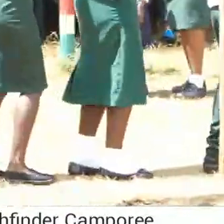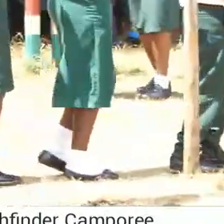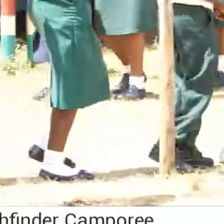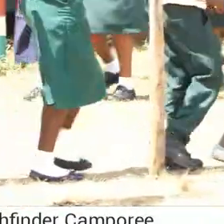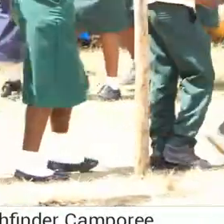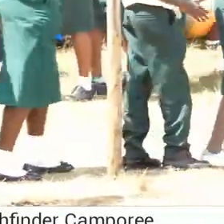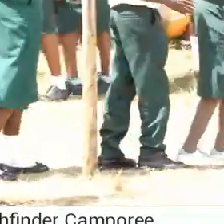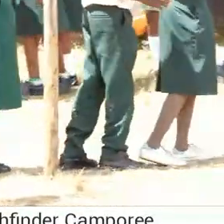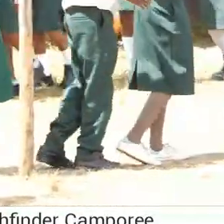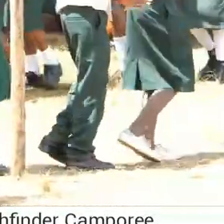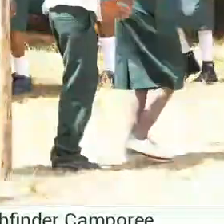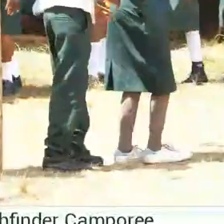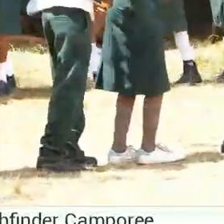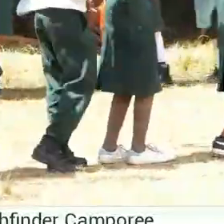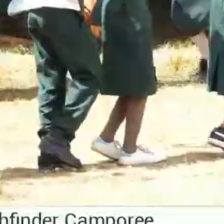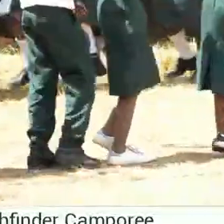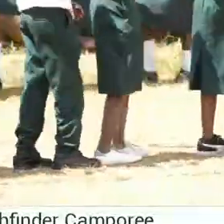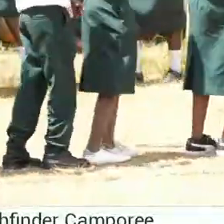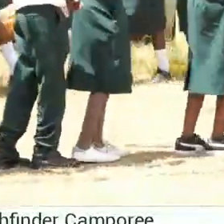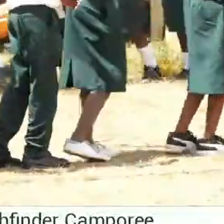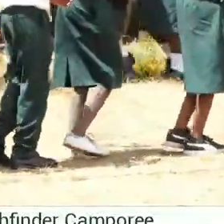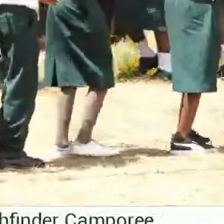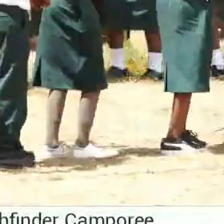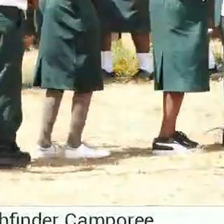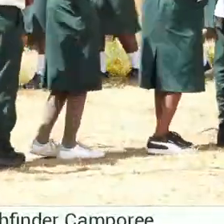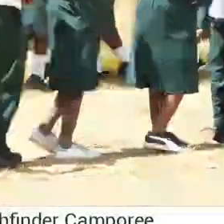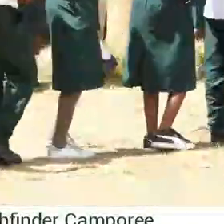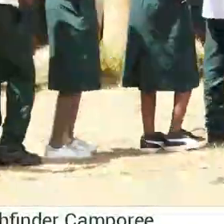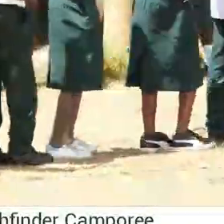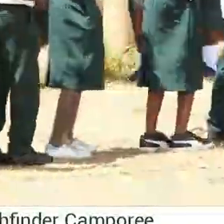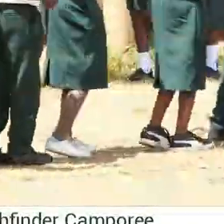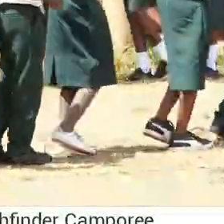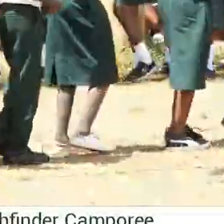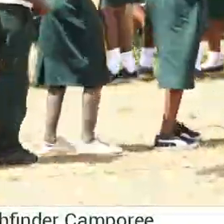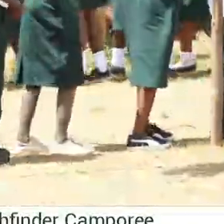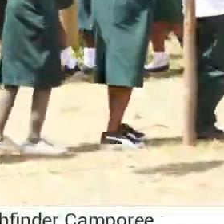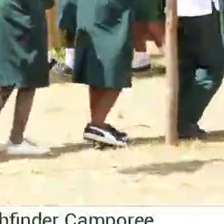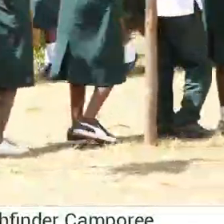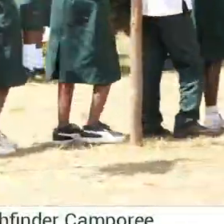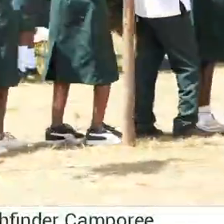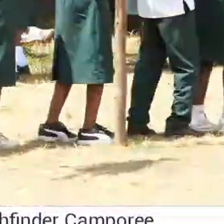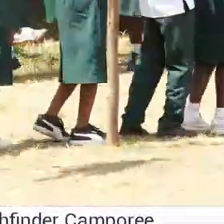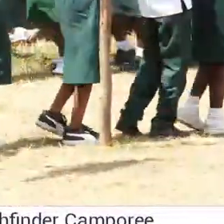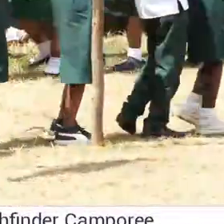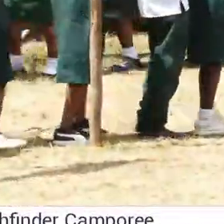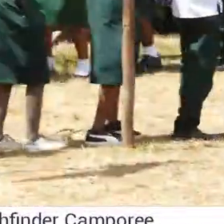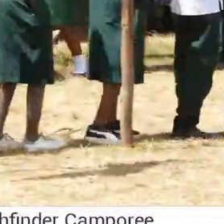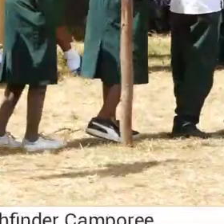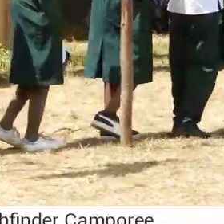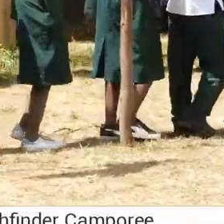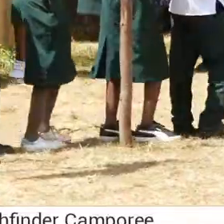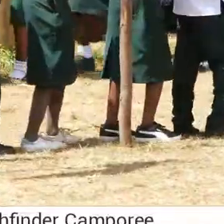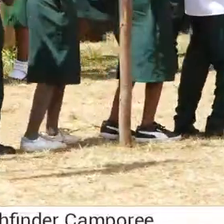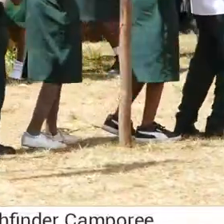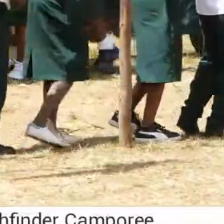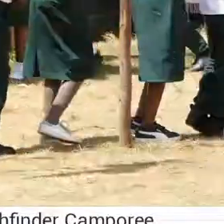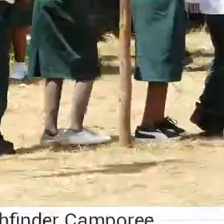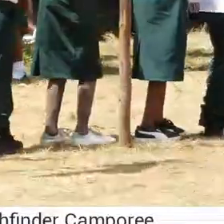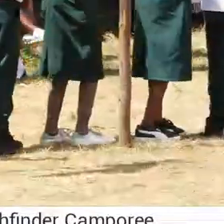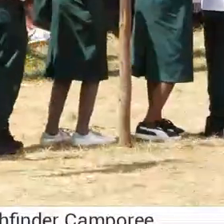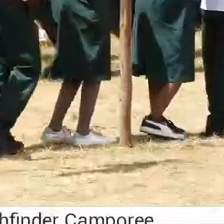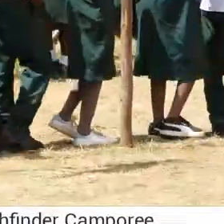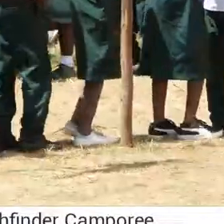nafasi hiyo kwa ajili ya wimbo mmoja. Baada ya hapo nitaomba watakaotuongoza kwenye